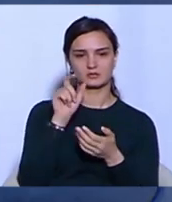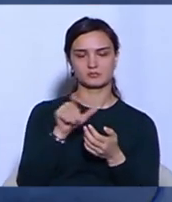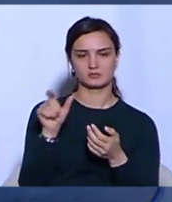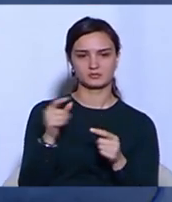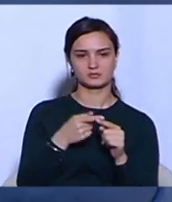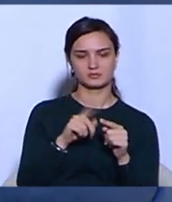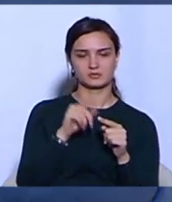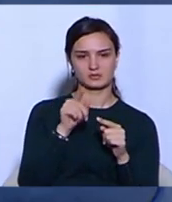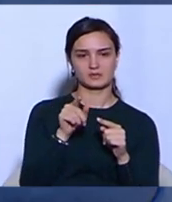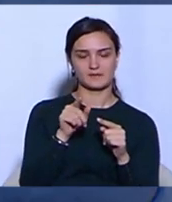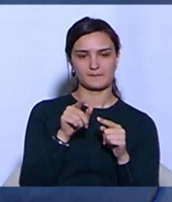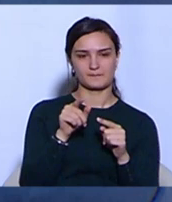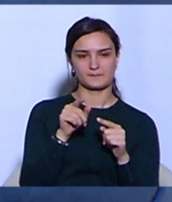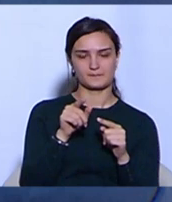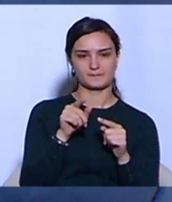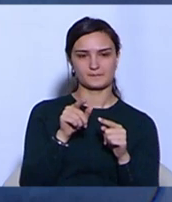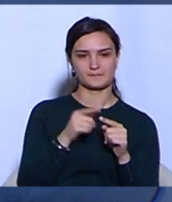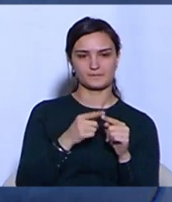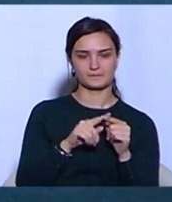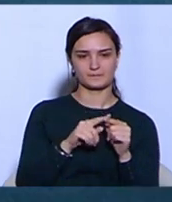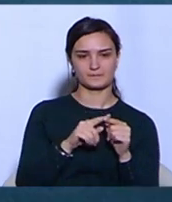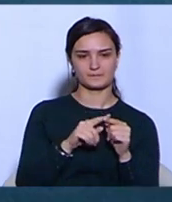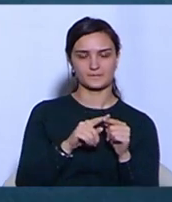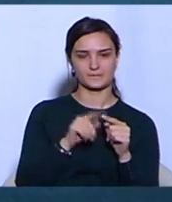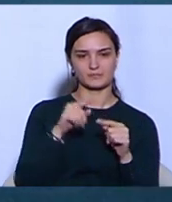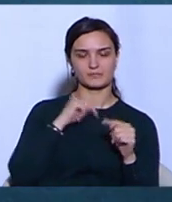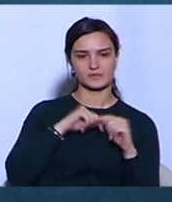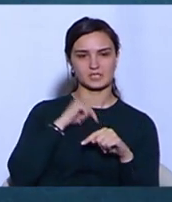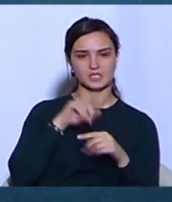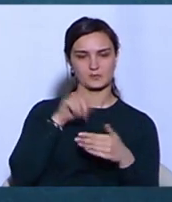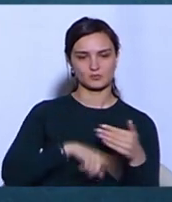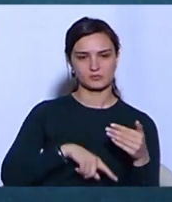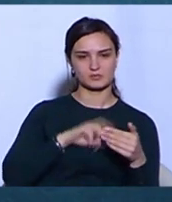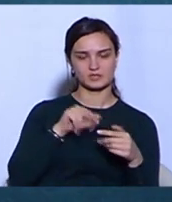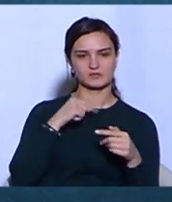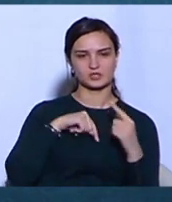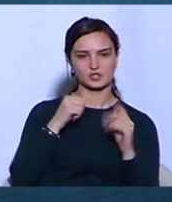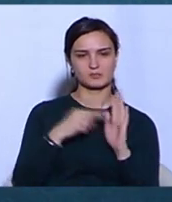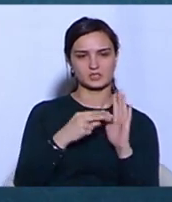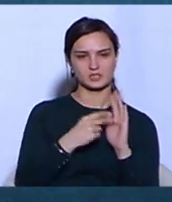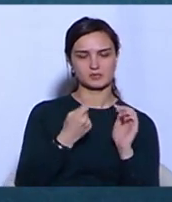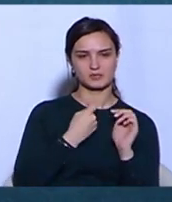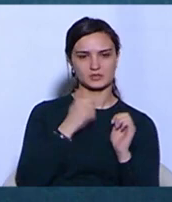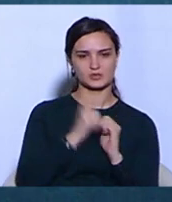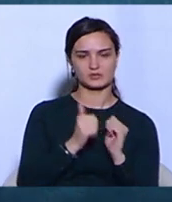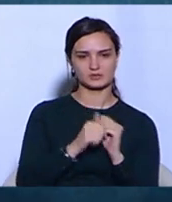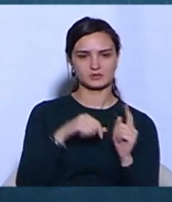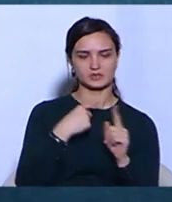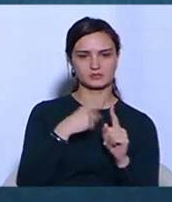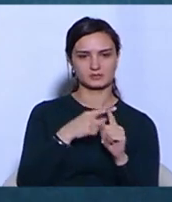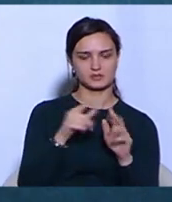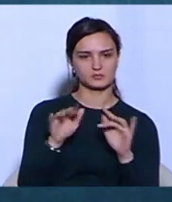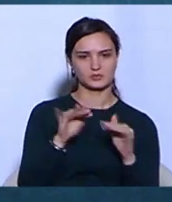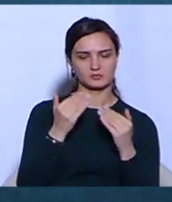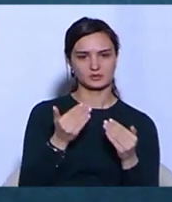ძლიერი მხარეების ხაზგასმა ადამიანის თვითგანწყობაზე თვითდარწმუნებაზე თვითშეფასებაზე ყოველთვის დადებითად მოქმედებს